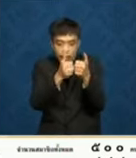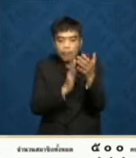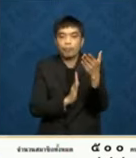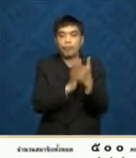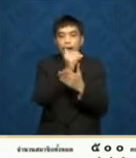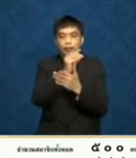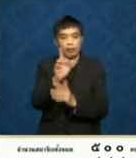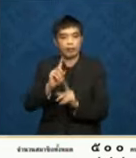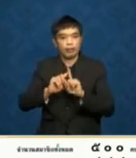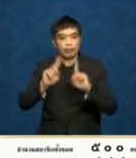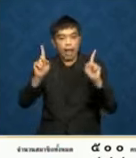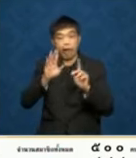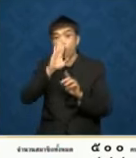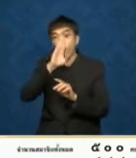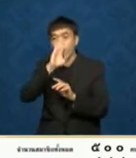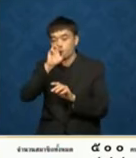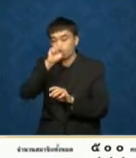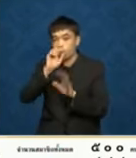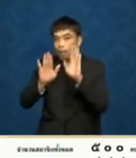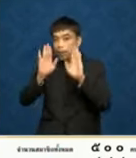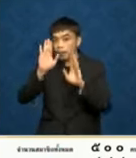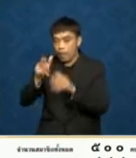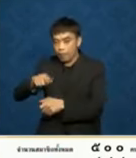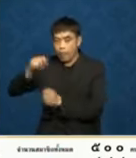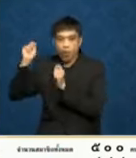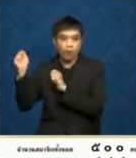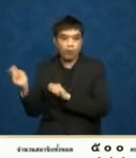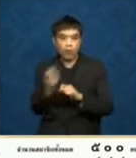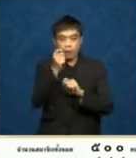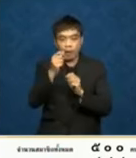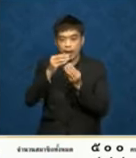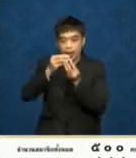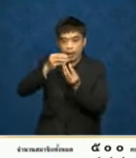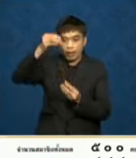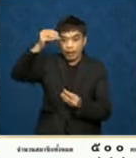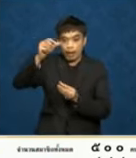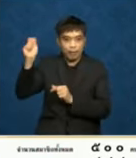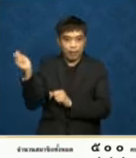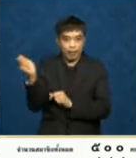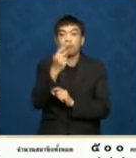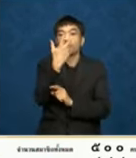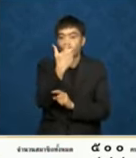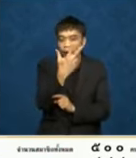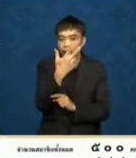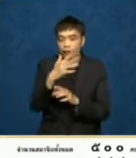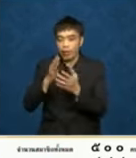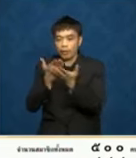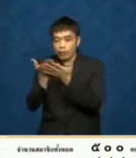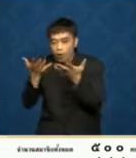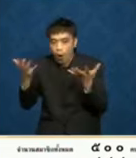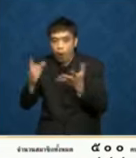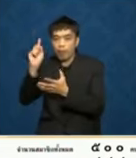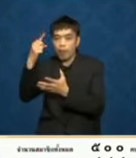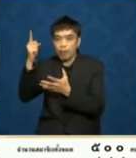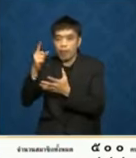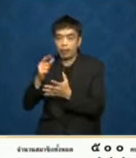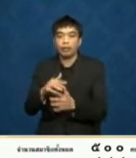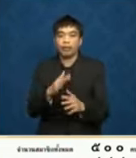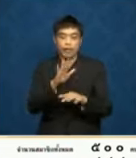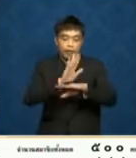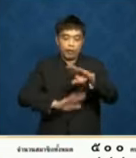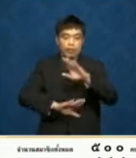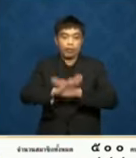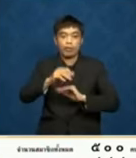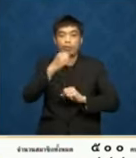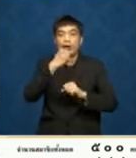ไดเหมือนเกมกอฟที่ต่อใหเราม Diversity อัน ชุดเล็ 3 ชุดซื้ออปกรณใหม่ทุกครั้งที่รุ่นใหม่ออก ก็ไม่มีทางพัฒนาฝีมือ